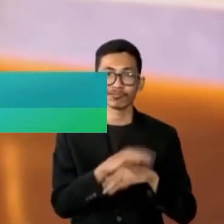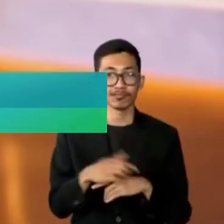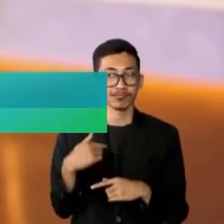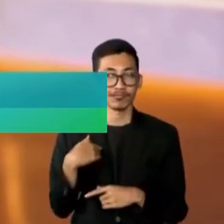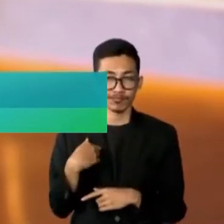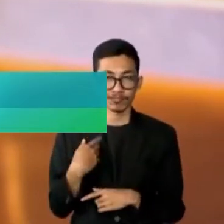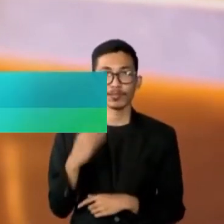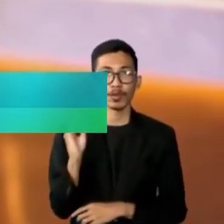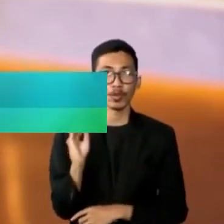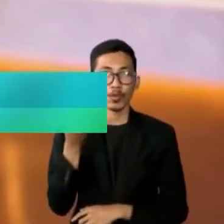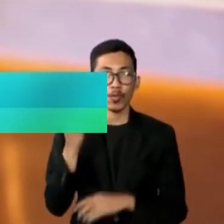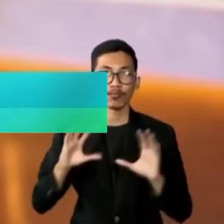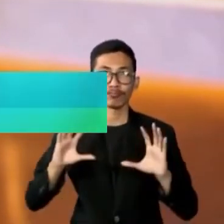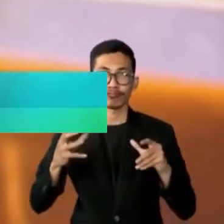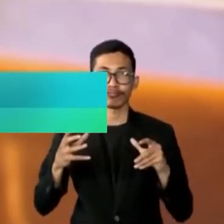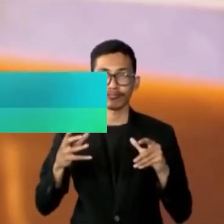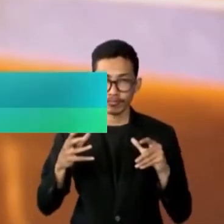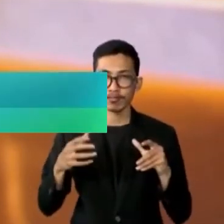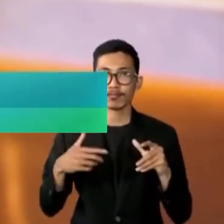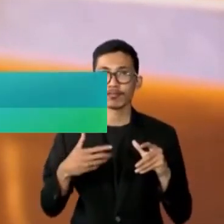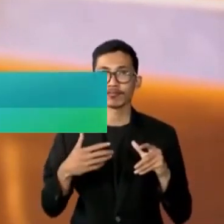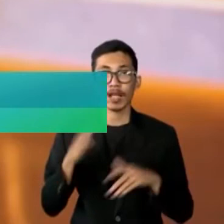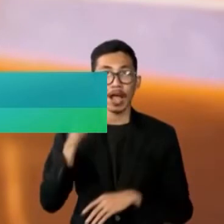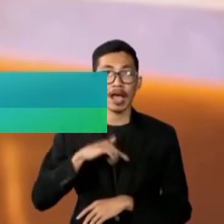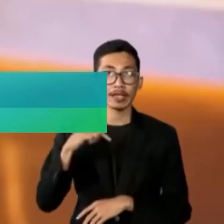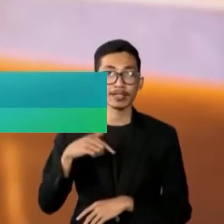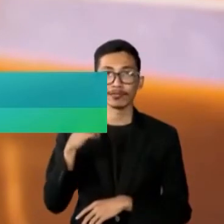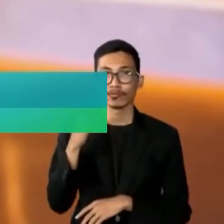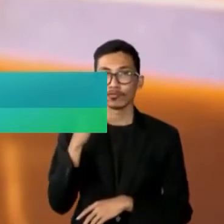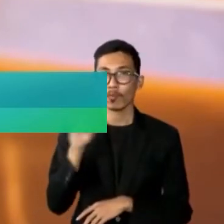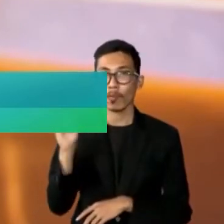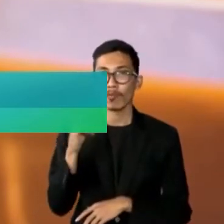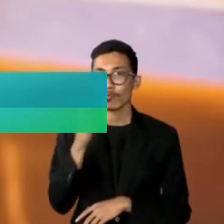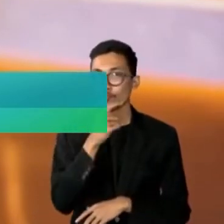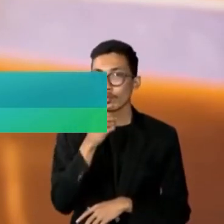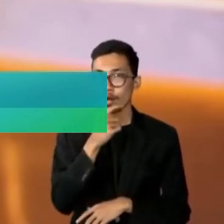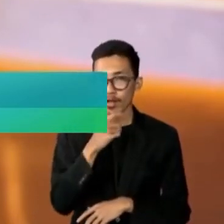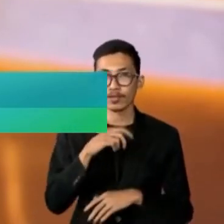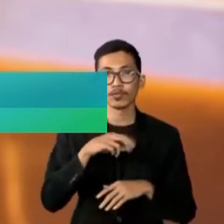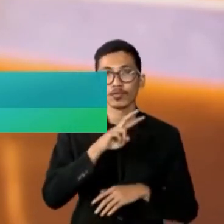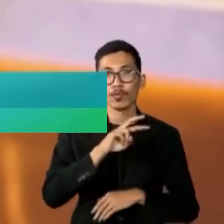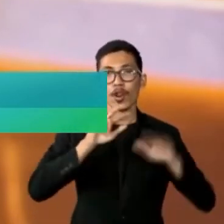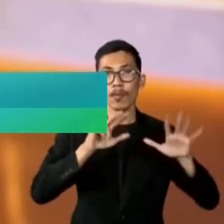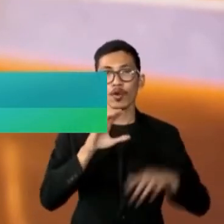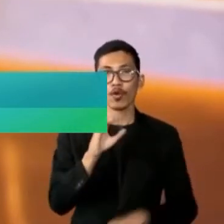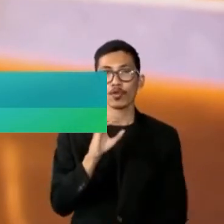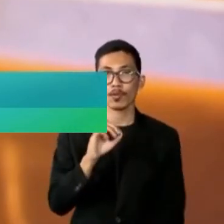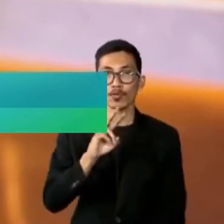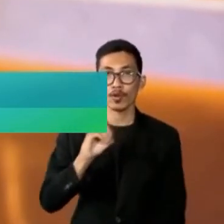dalam rangka memperingati Hari Sumpah Pemuda 28 Oktober